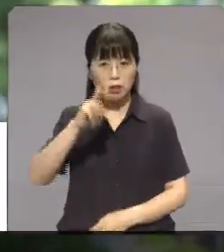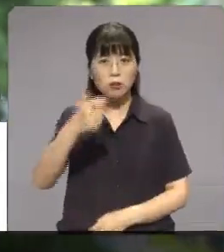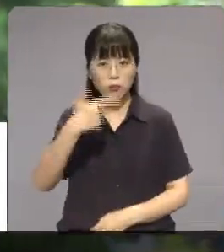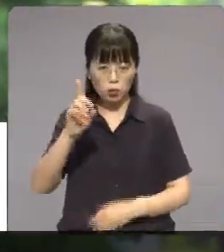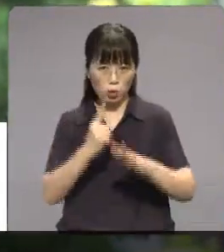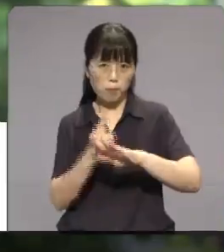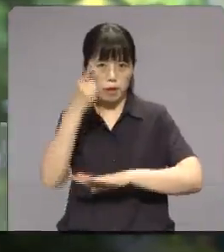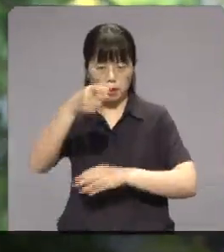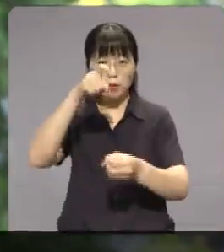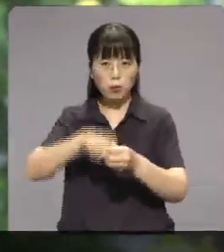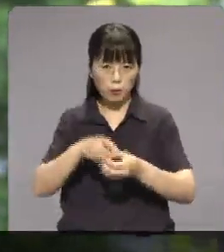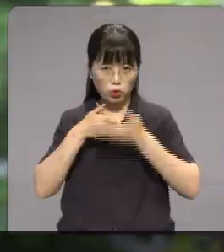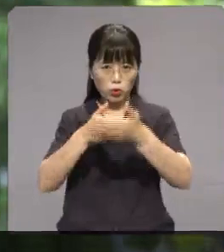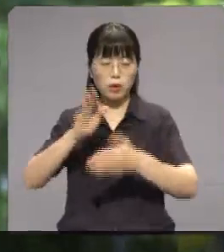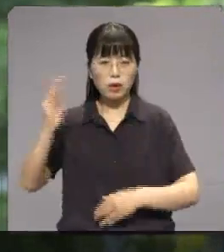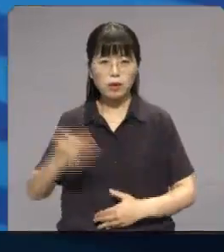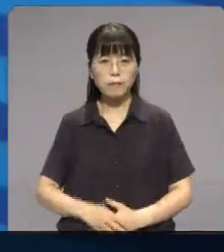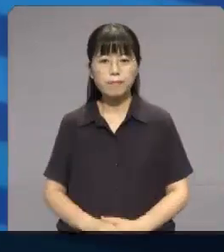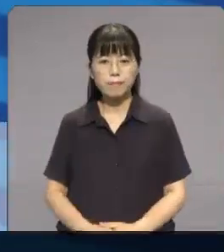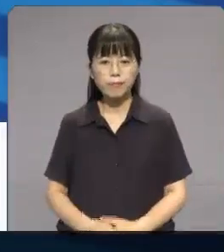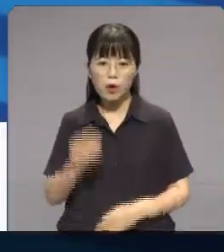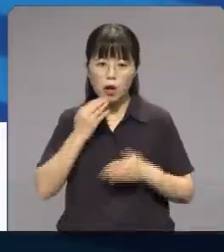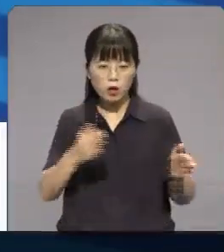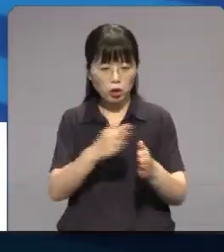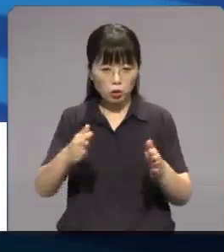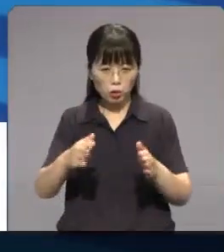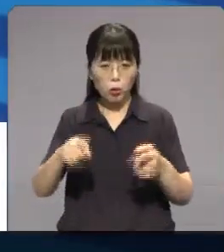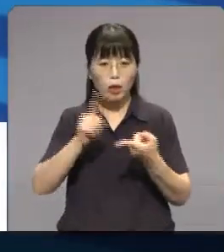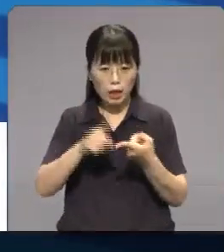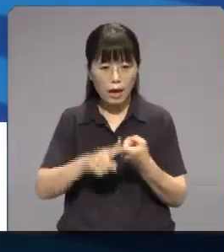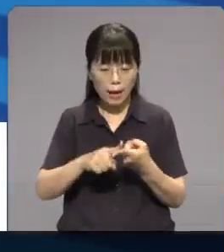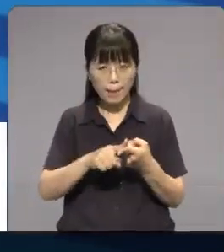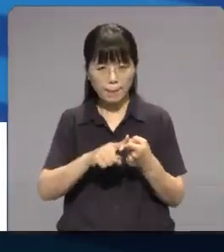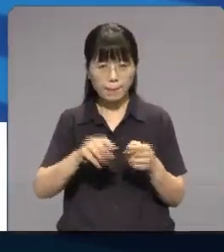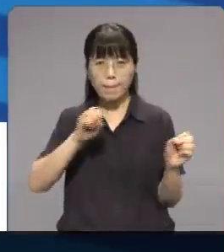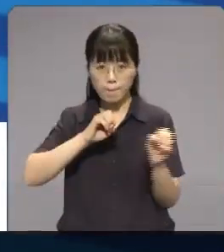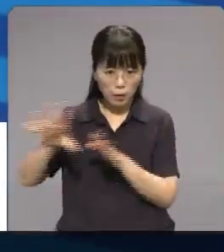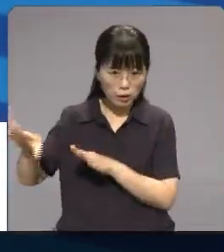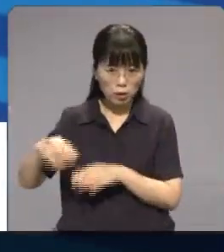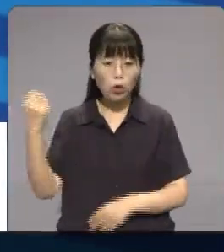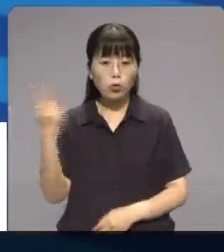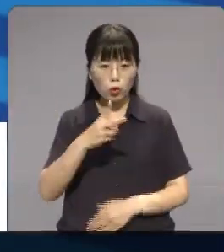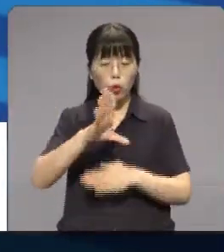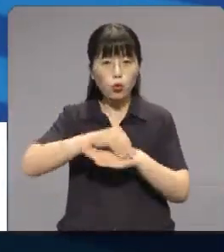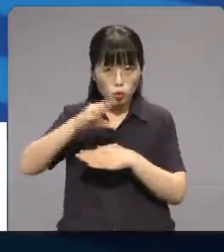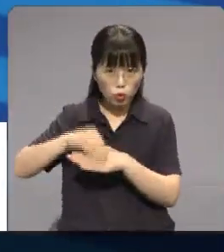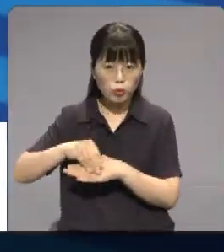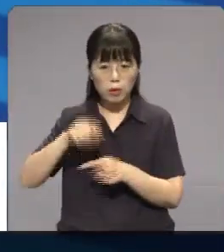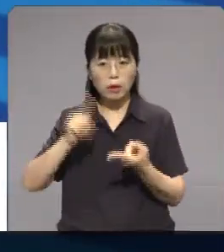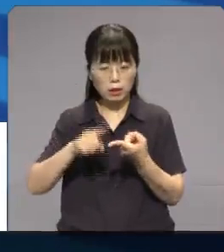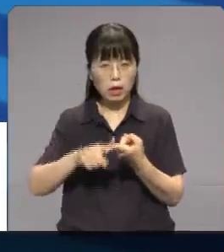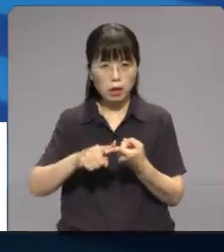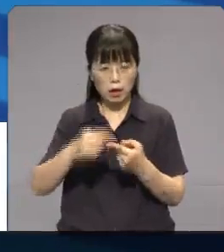2026년 발사를 목표로 추진됩니다. 경기도 전역에 대한 배출원 또 흡수원